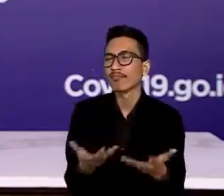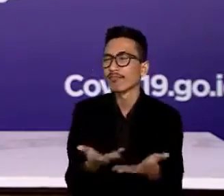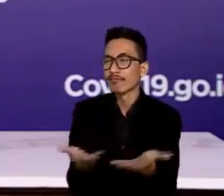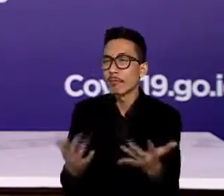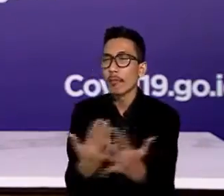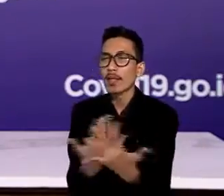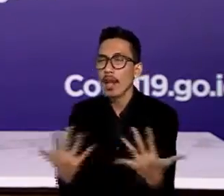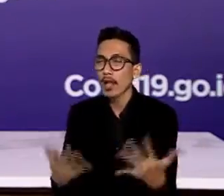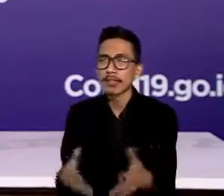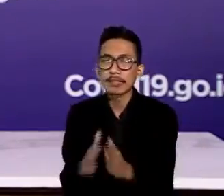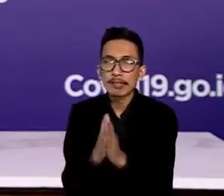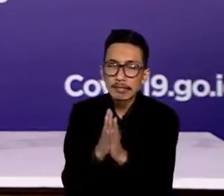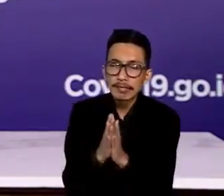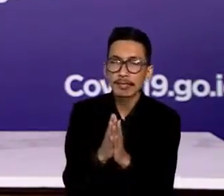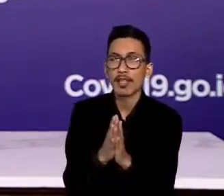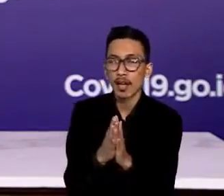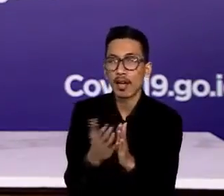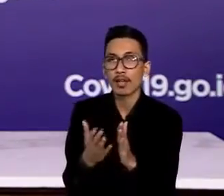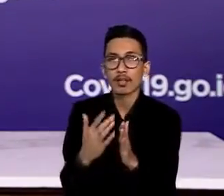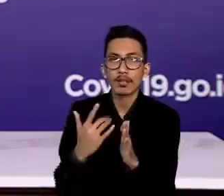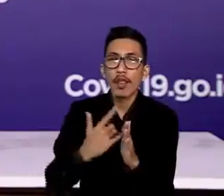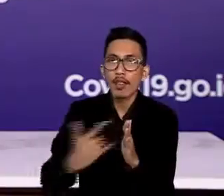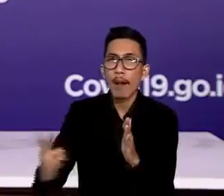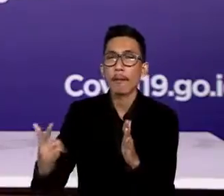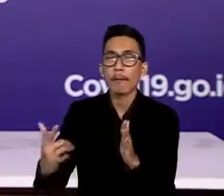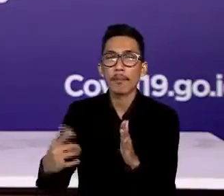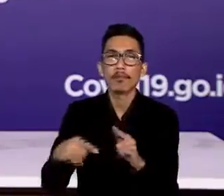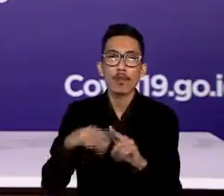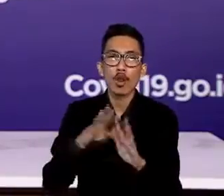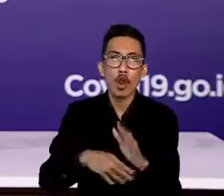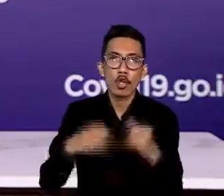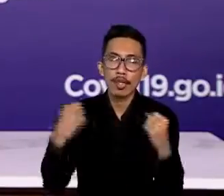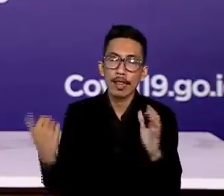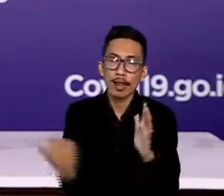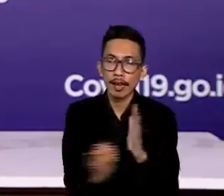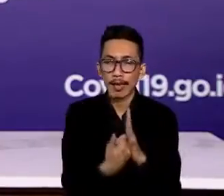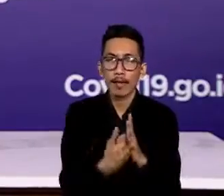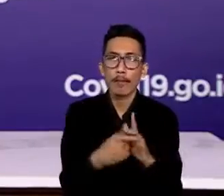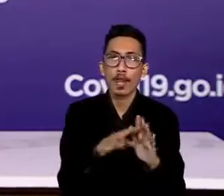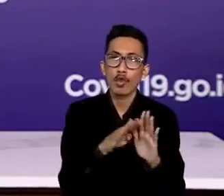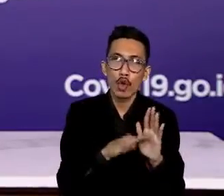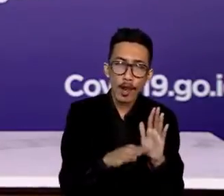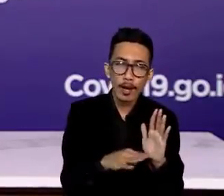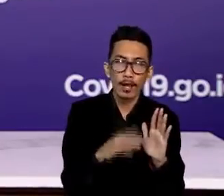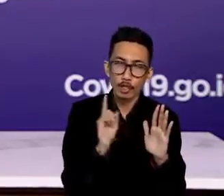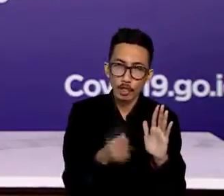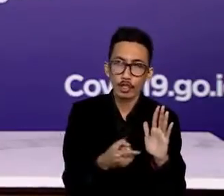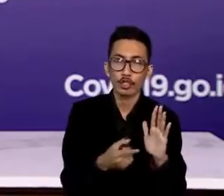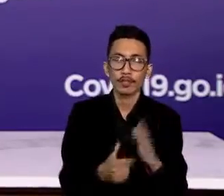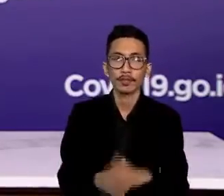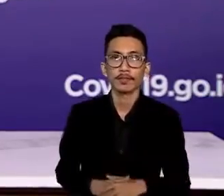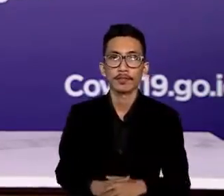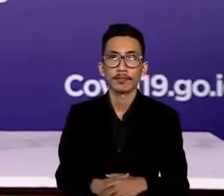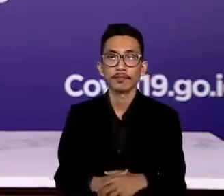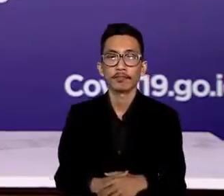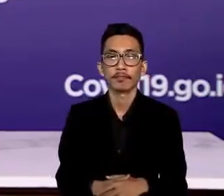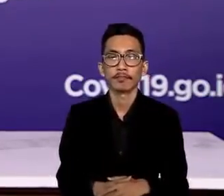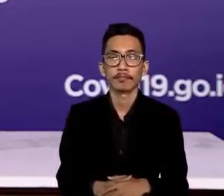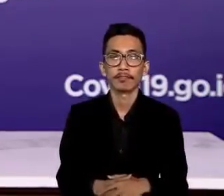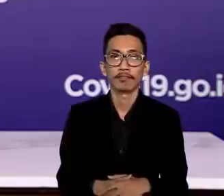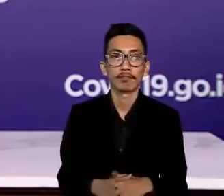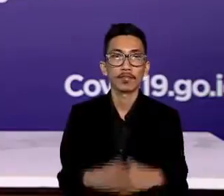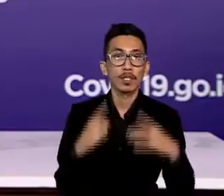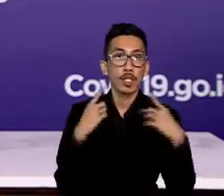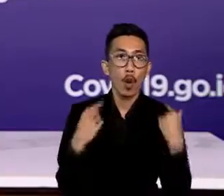masyarakat dapat mempertahankan konsistensinya dalam mengikuti aturan yang berlaku kita sudah melihat hasil yang cukup